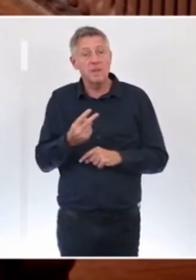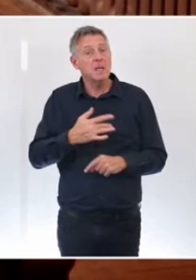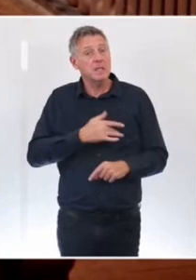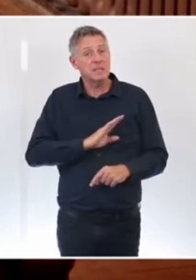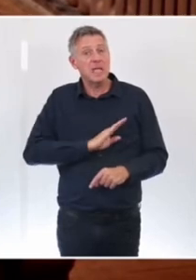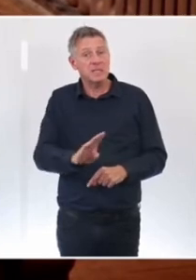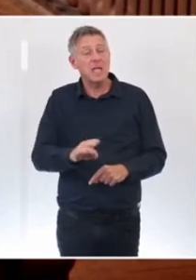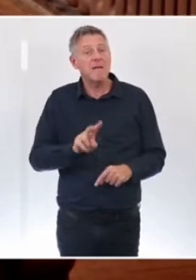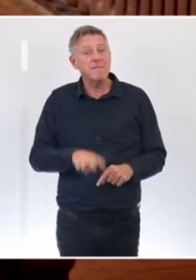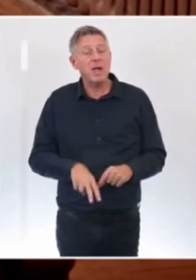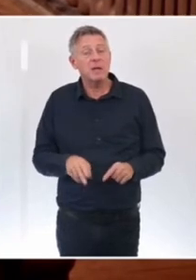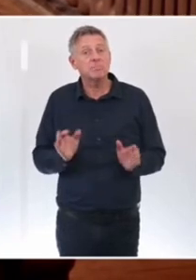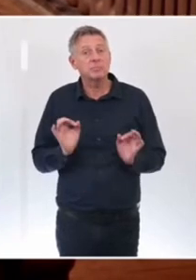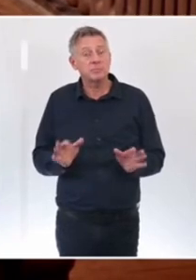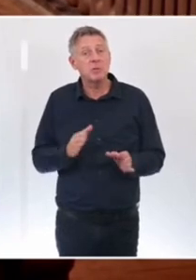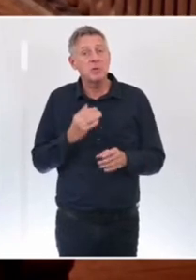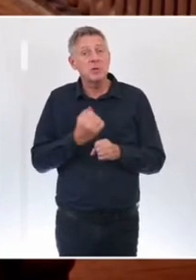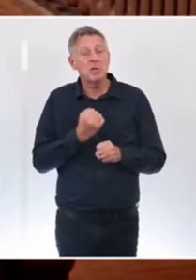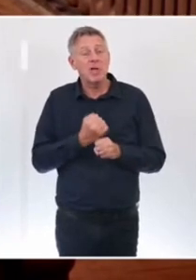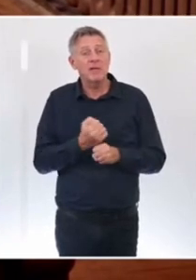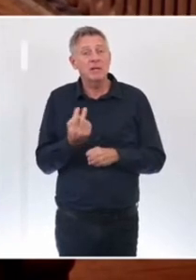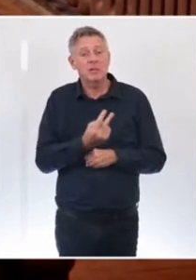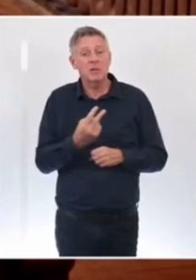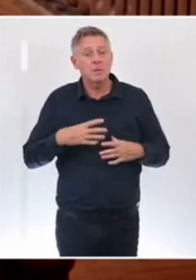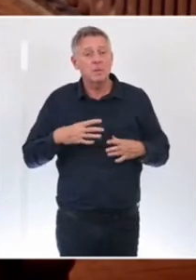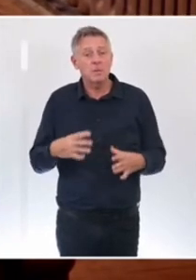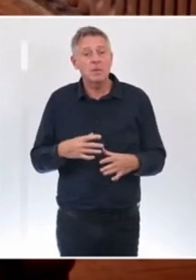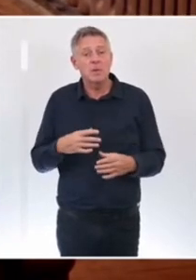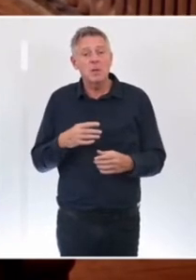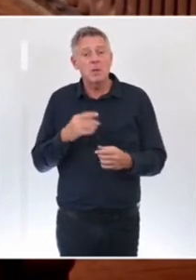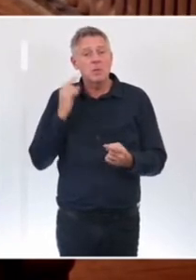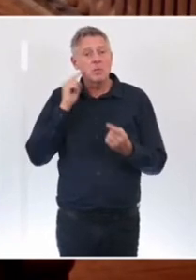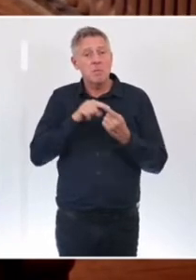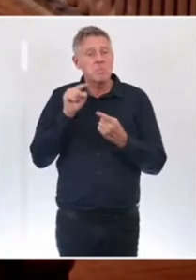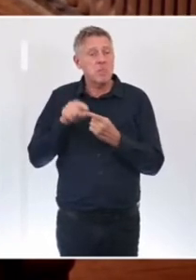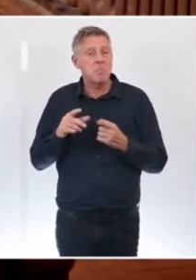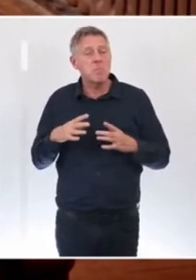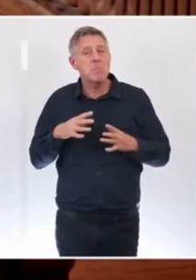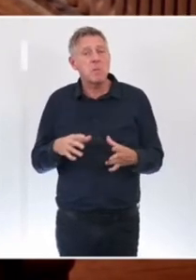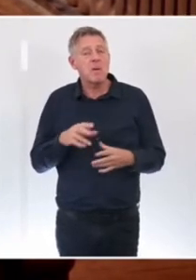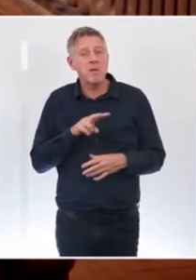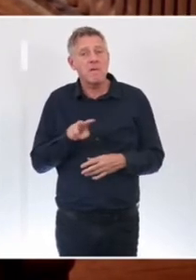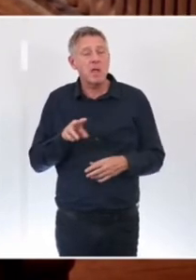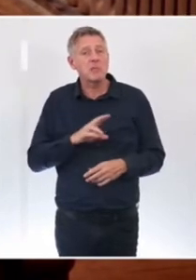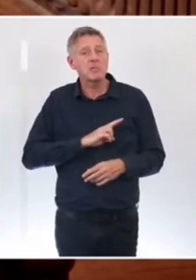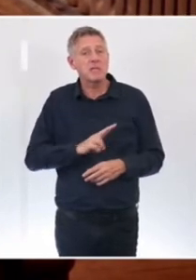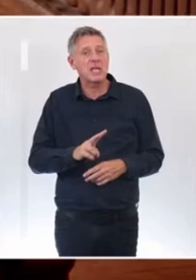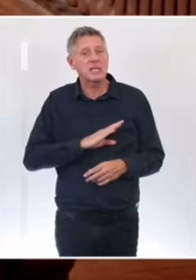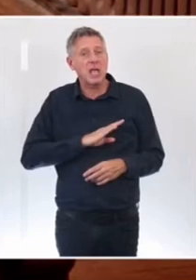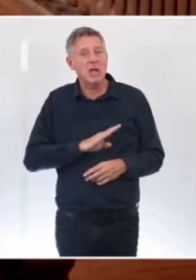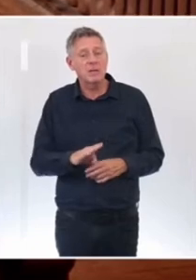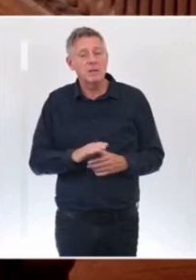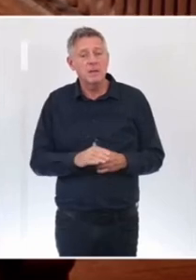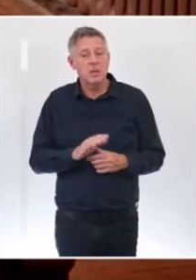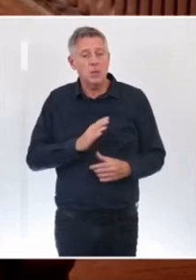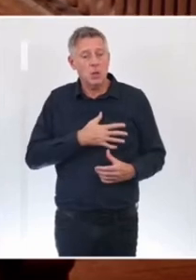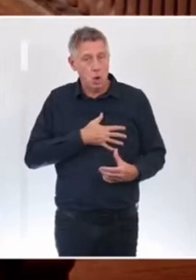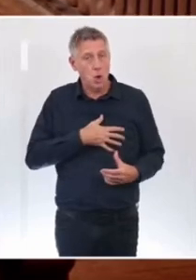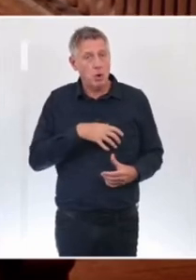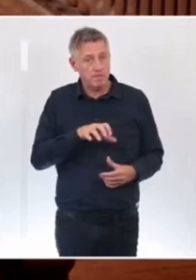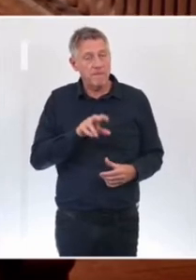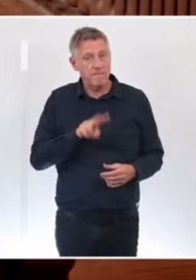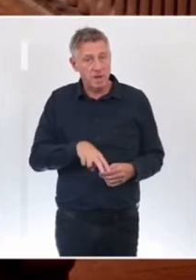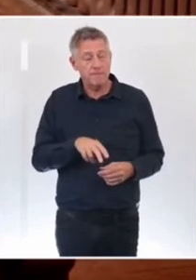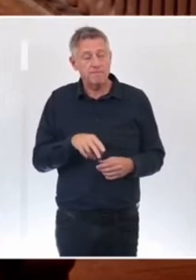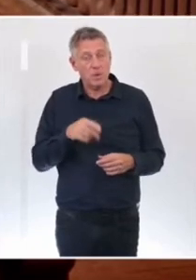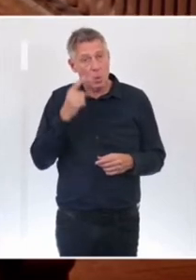sincérité dans le travail que vous fournissez, dans la démarche qui vous anime. On voit que vous y mettez du cœur, vous croyez à ce que vous